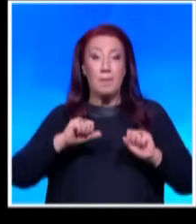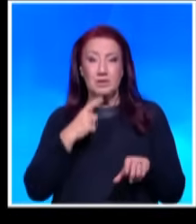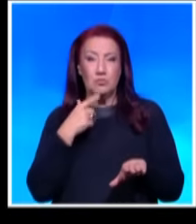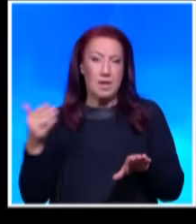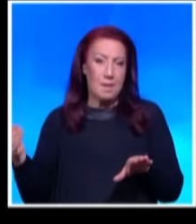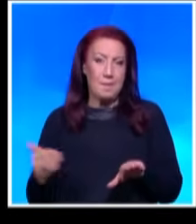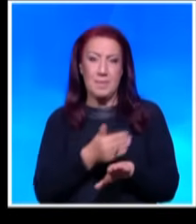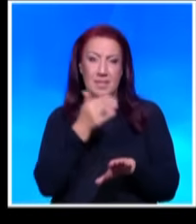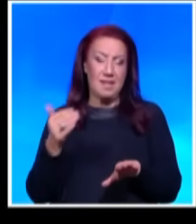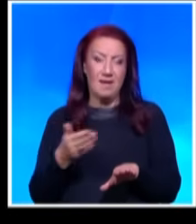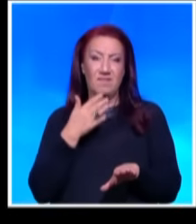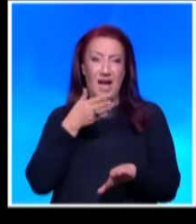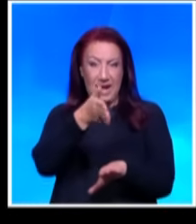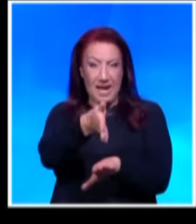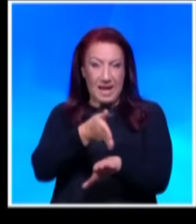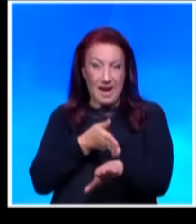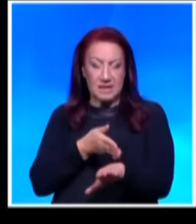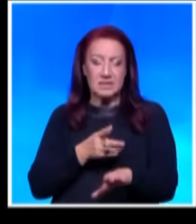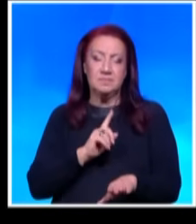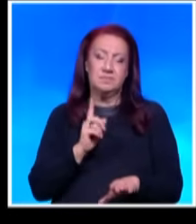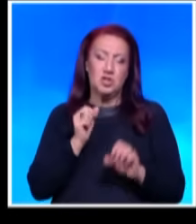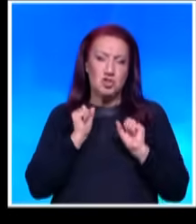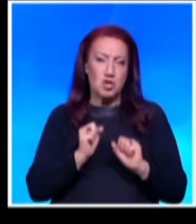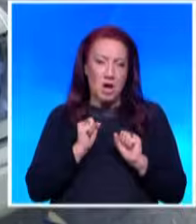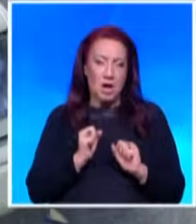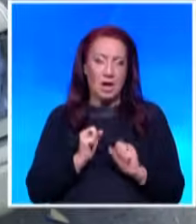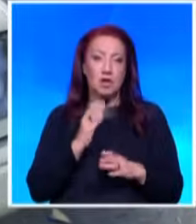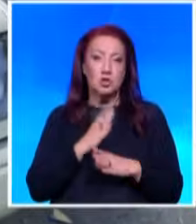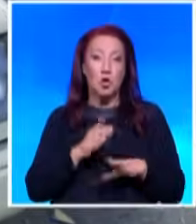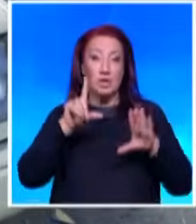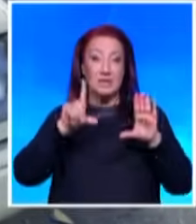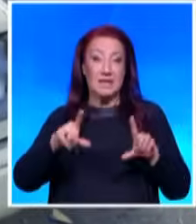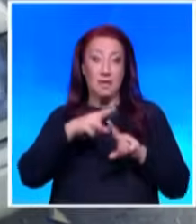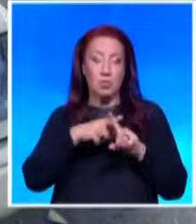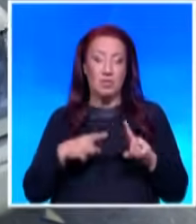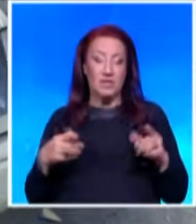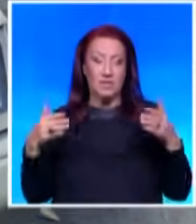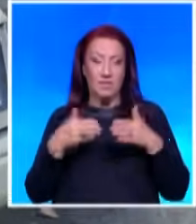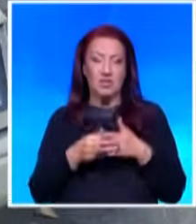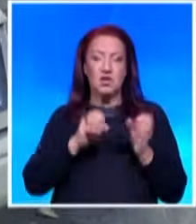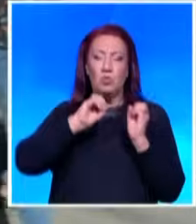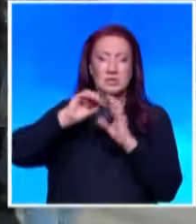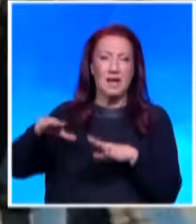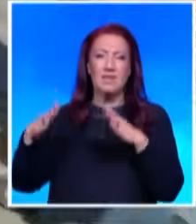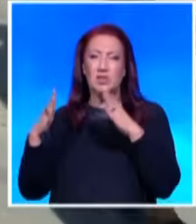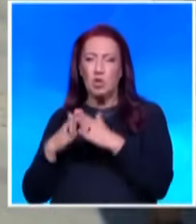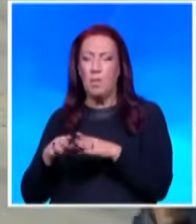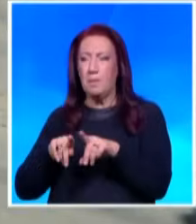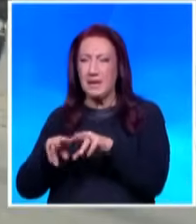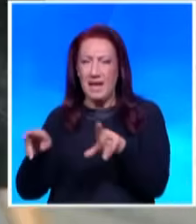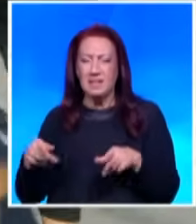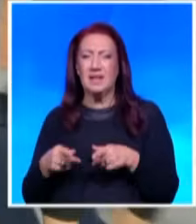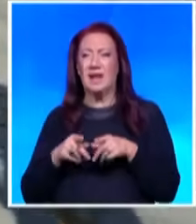границата? Чака много, до 7:30 вечерта. Изоставят дом, приятели и роднини. Багаж